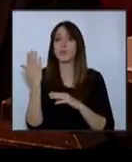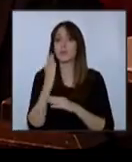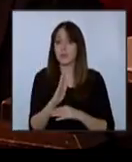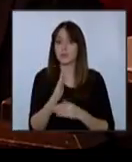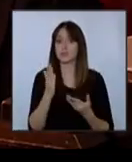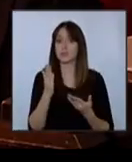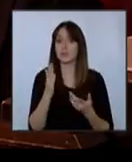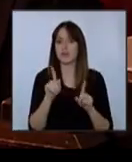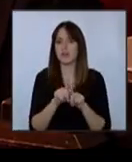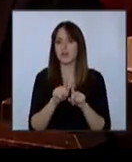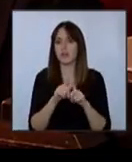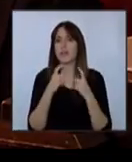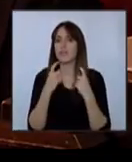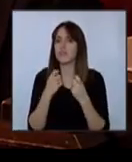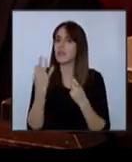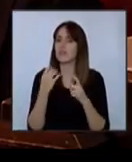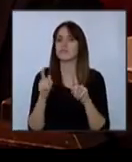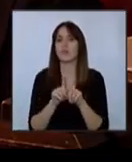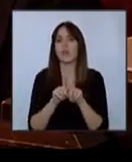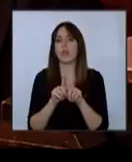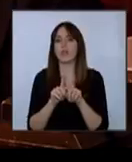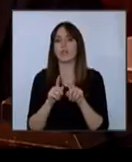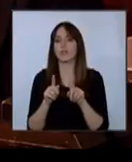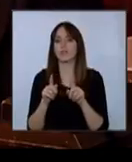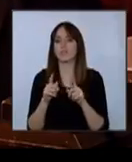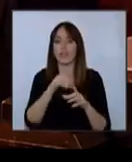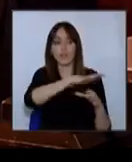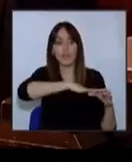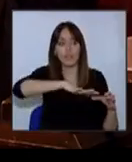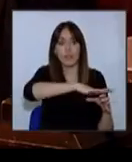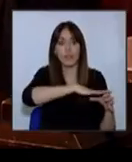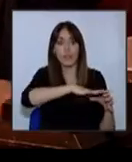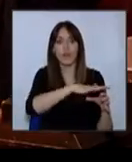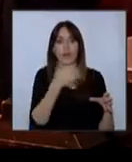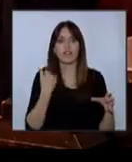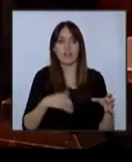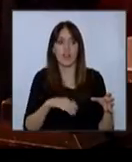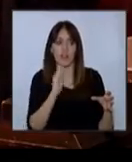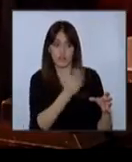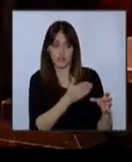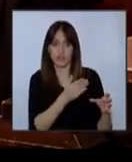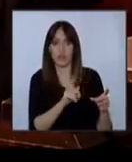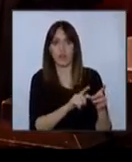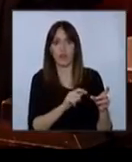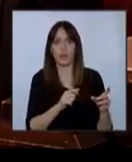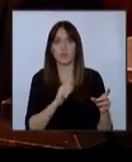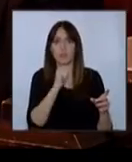bé, ja que el que no podem fer contínuament és fer provatures en una zona que ja està prou perjudicada. Com diu la moció,